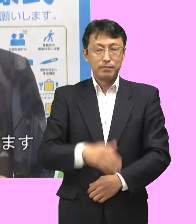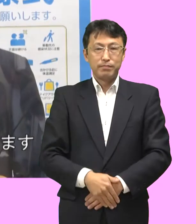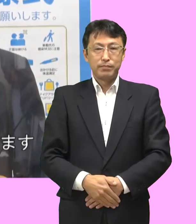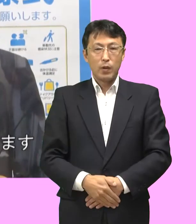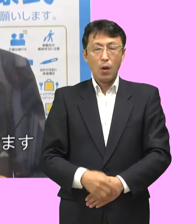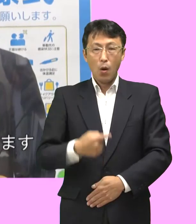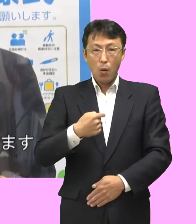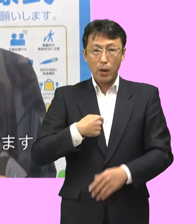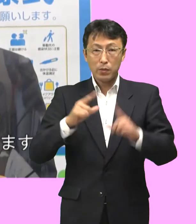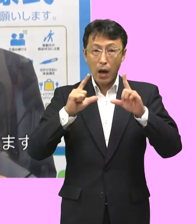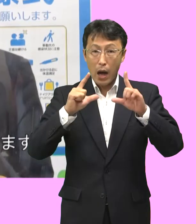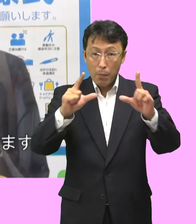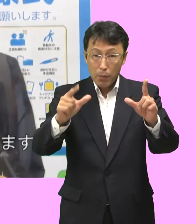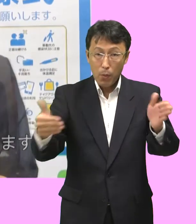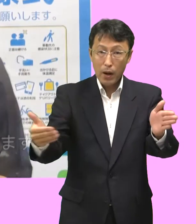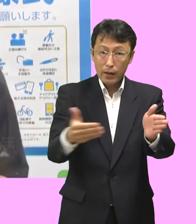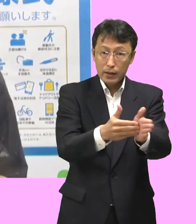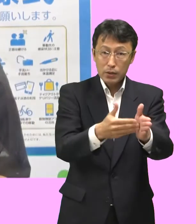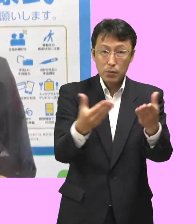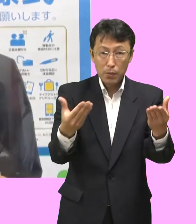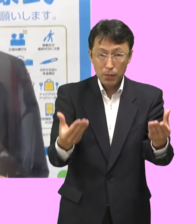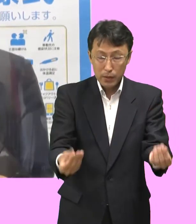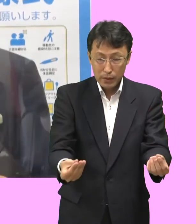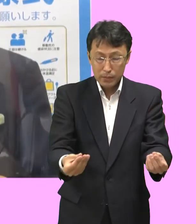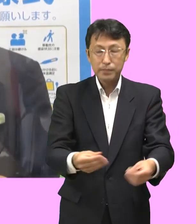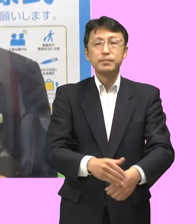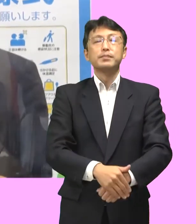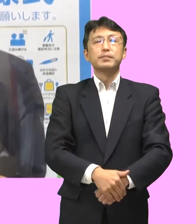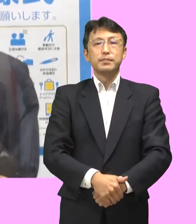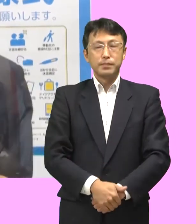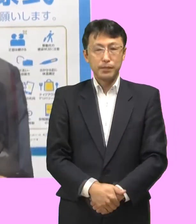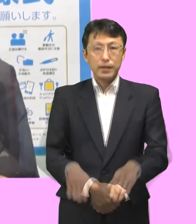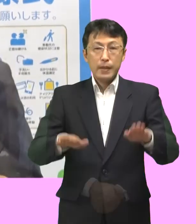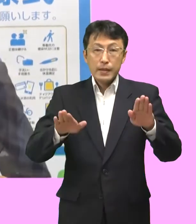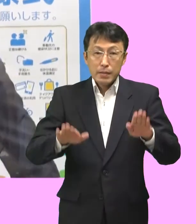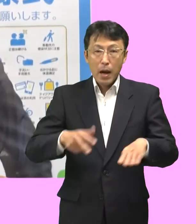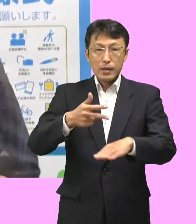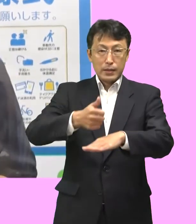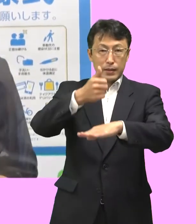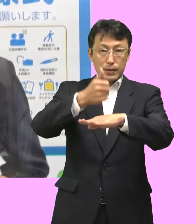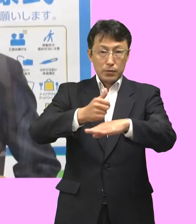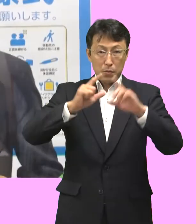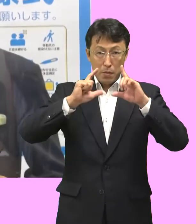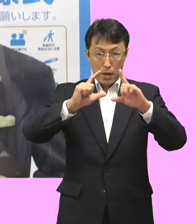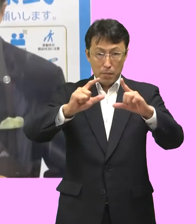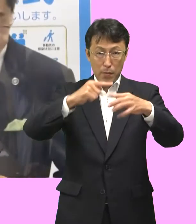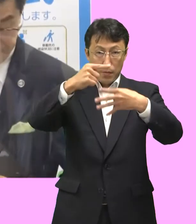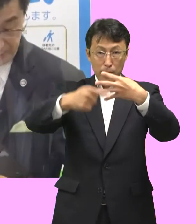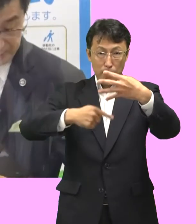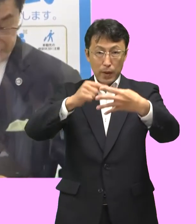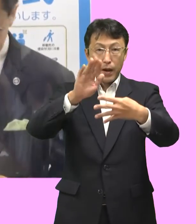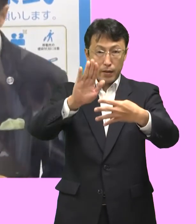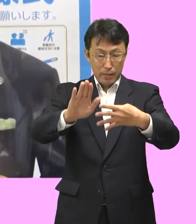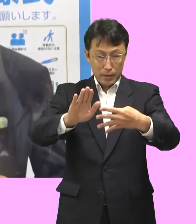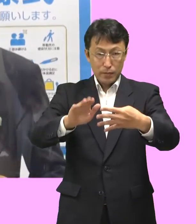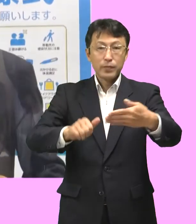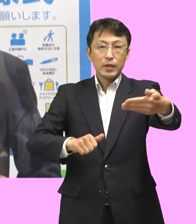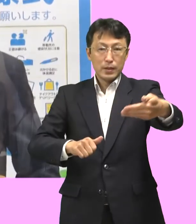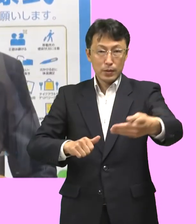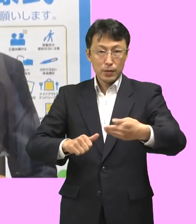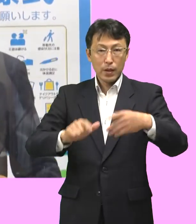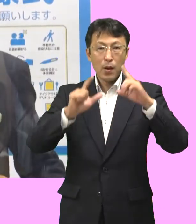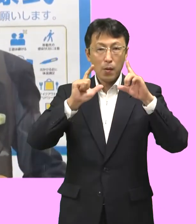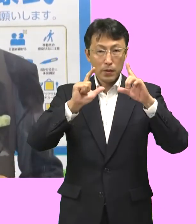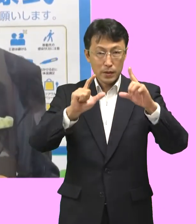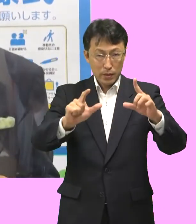私からは、以上であります。 はい、それではただいまの予定の4件になります、質疑応答の方を受け付けたいと思います。